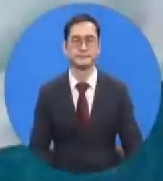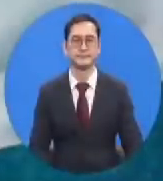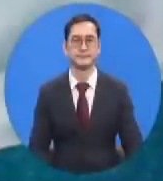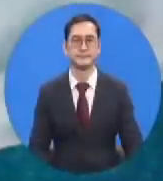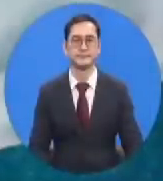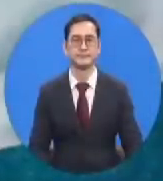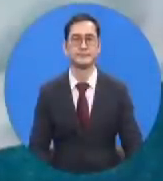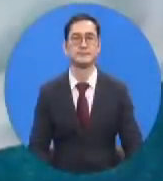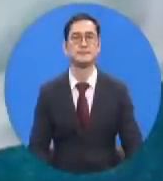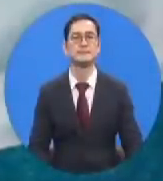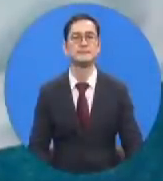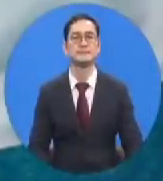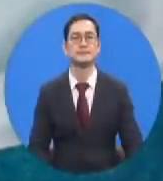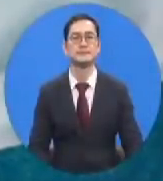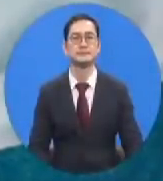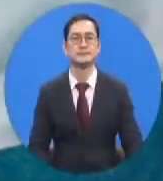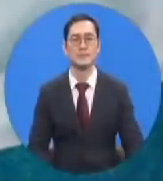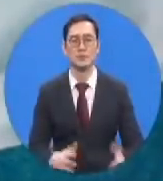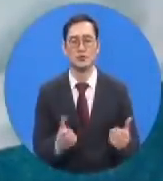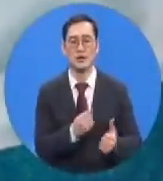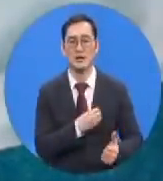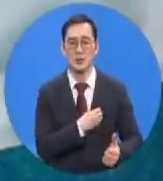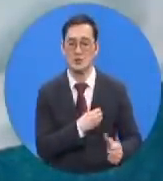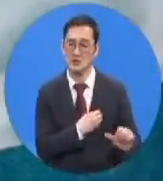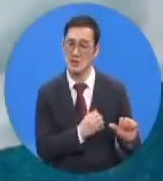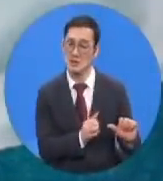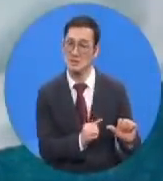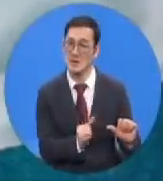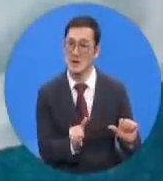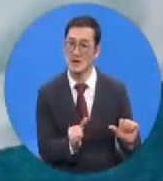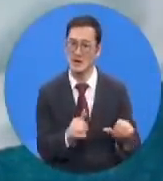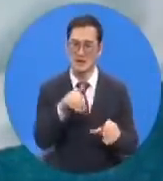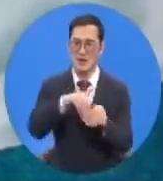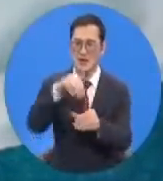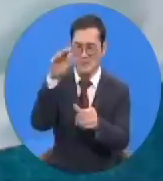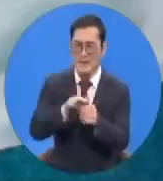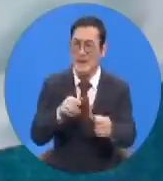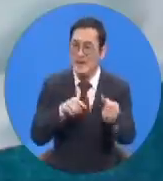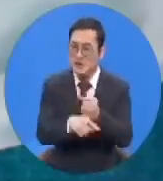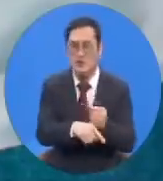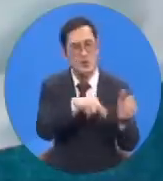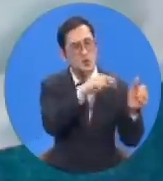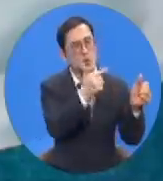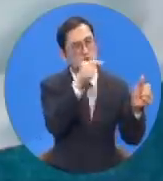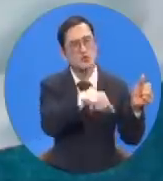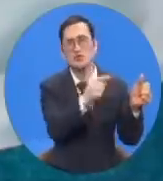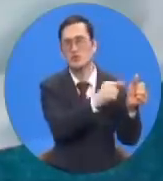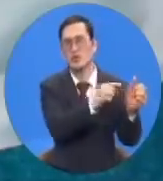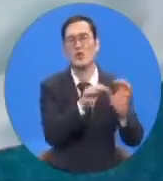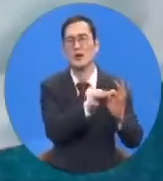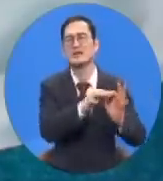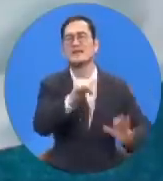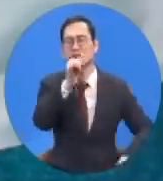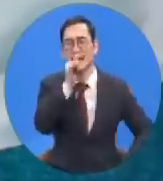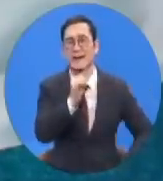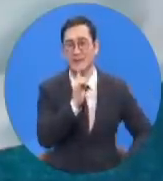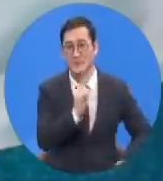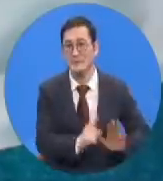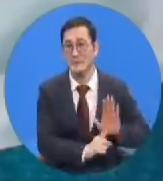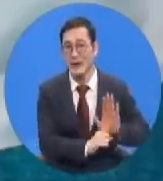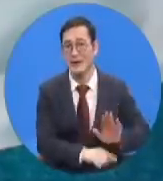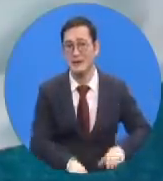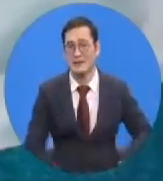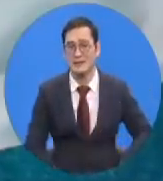자, 초선 의원들이 선거 패배의 원인을 분석하면서 조국 전 장관을 언급을 했다. 자, 그랬다가